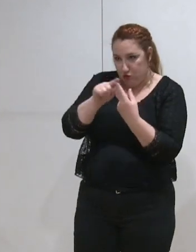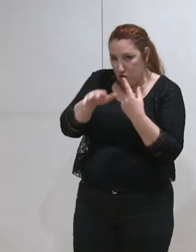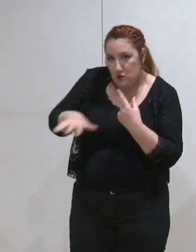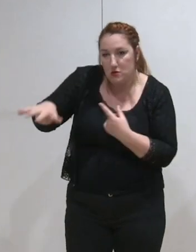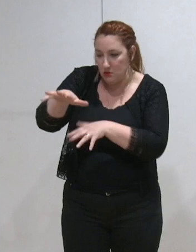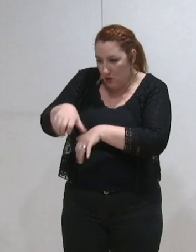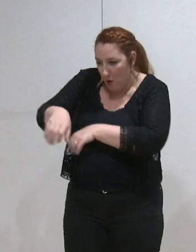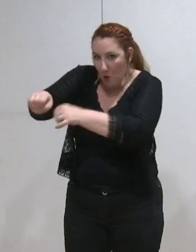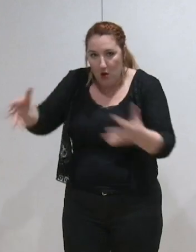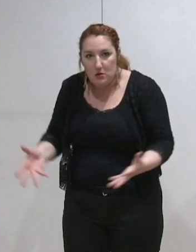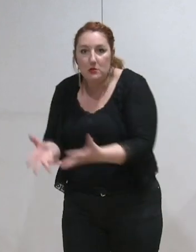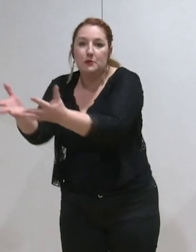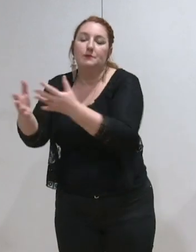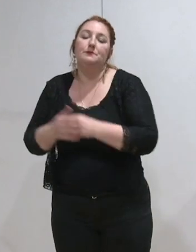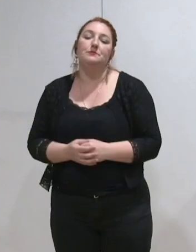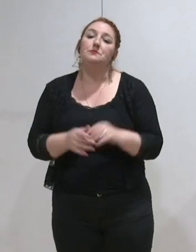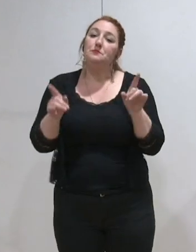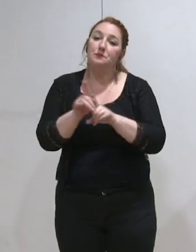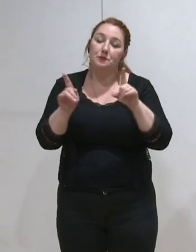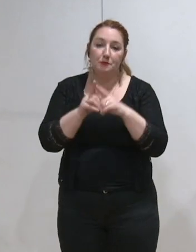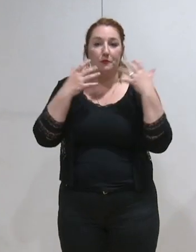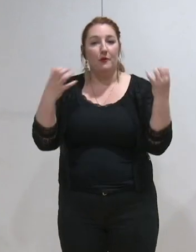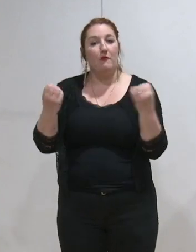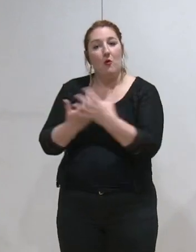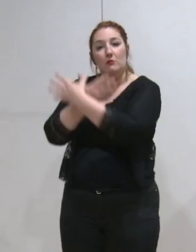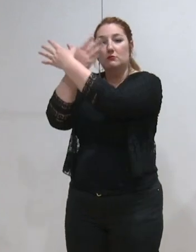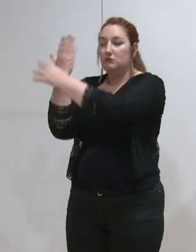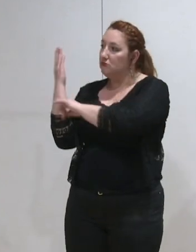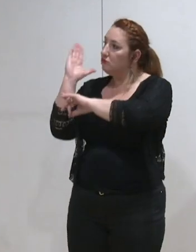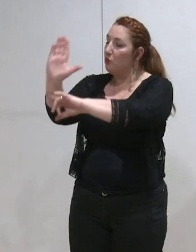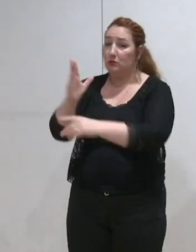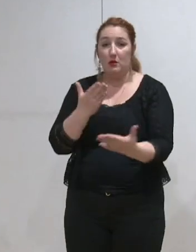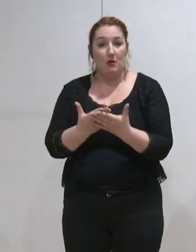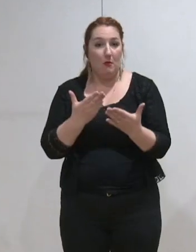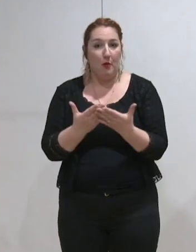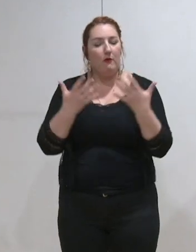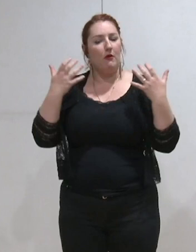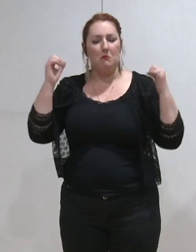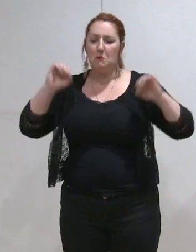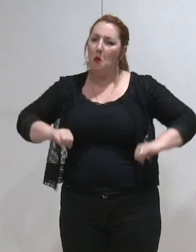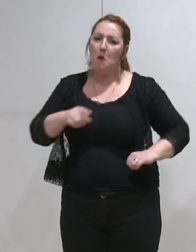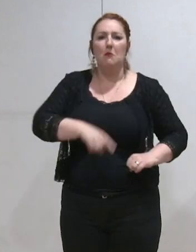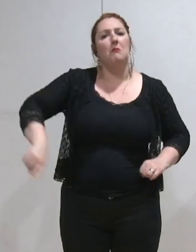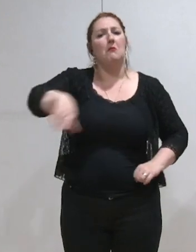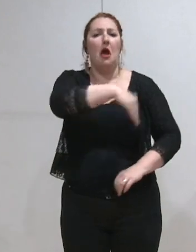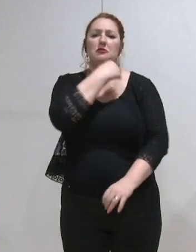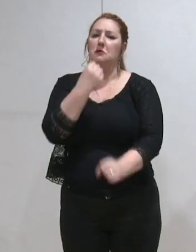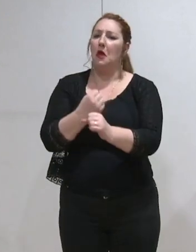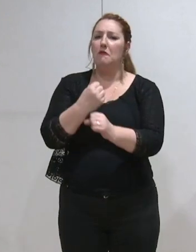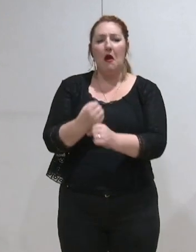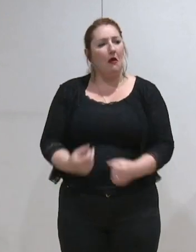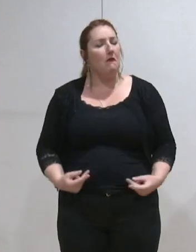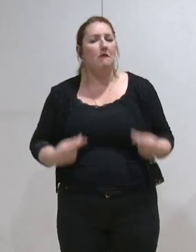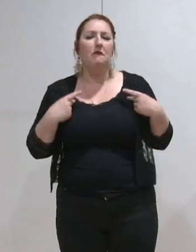l'emploi c'est aussi la démonstration que la métropole peut et doit être un outil pour la qualité de vie au travail pour les agents commencer par